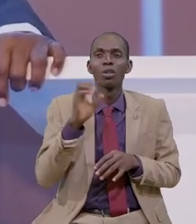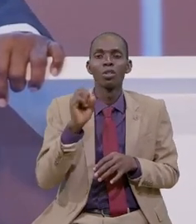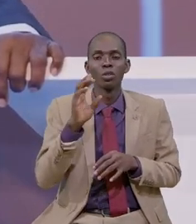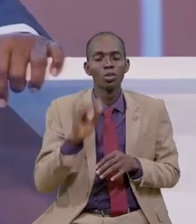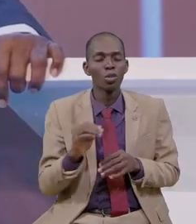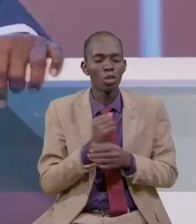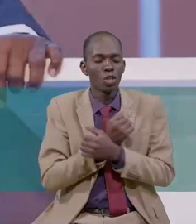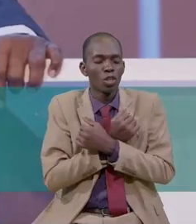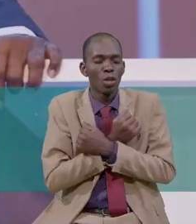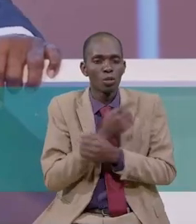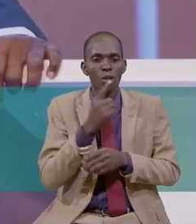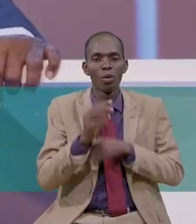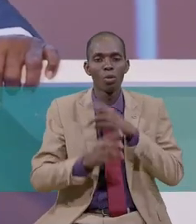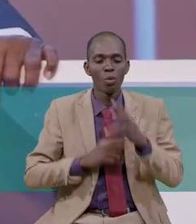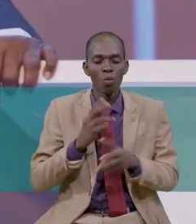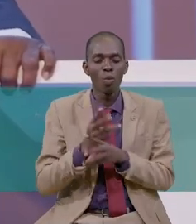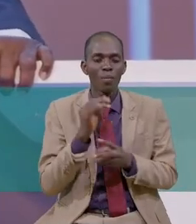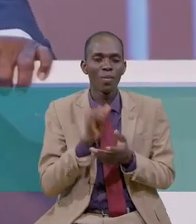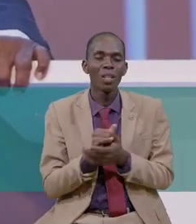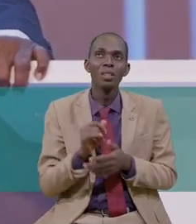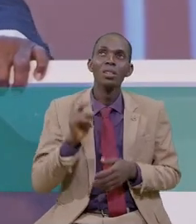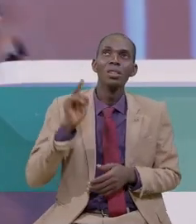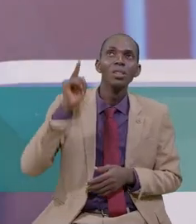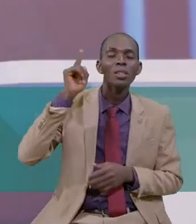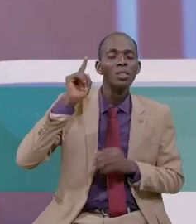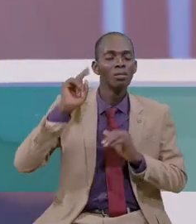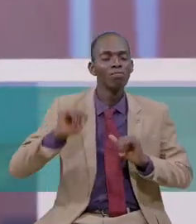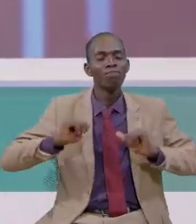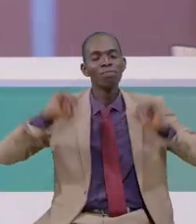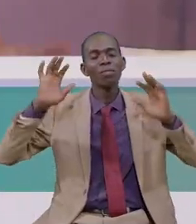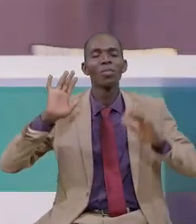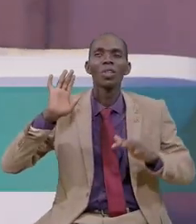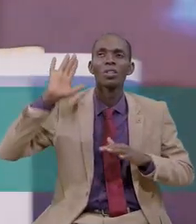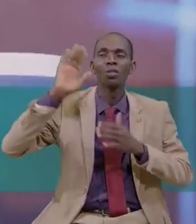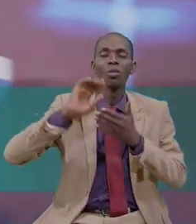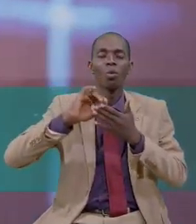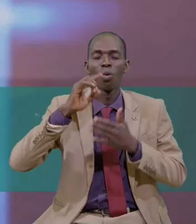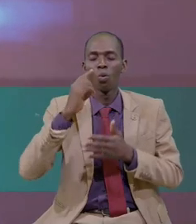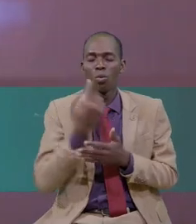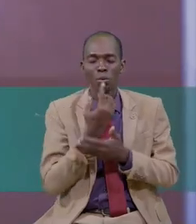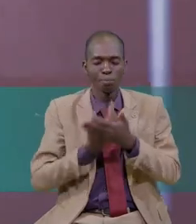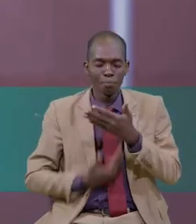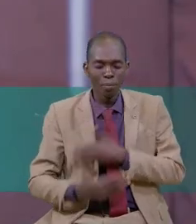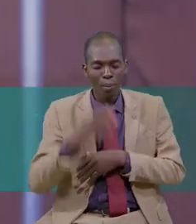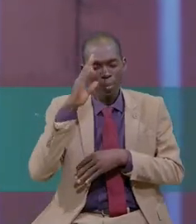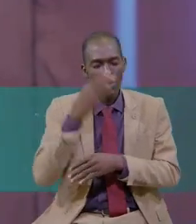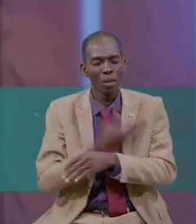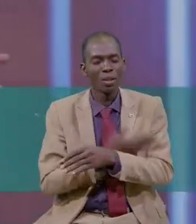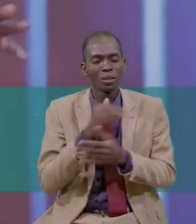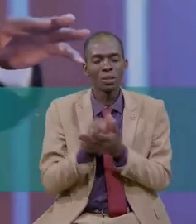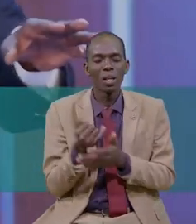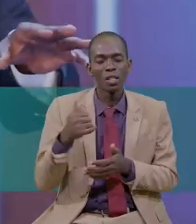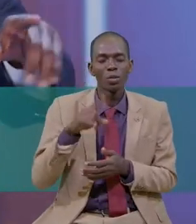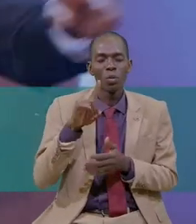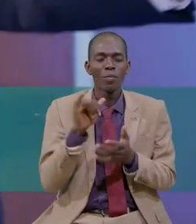le monde qu'il a donné son Fils unique afin que quiconque croit en lui ne